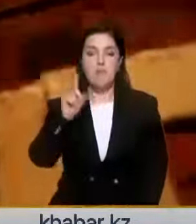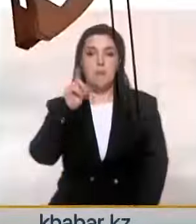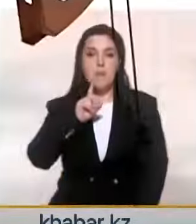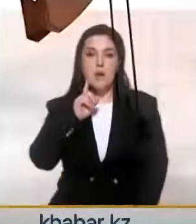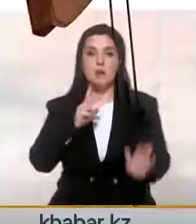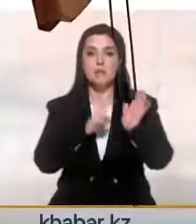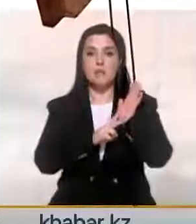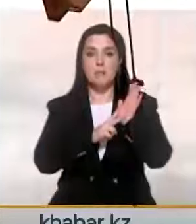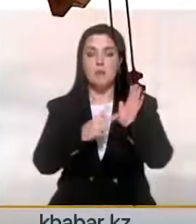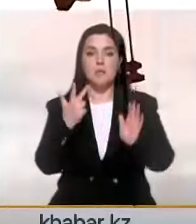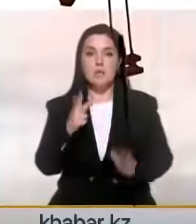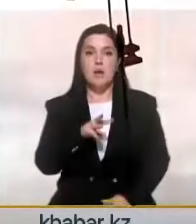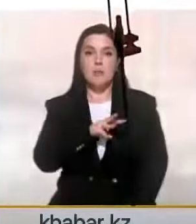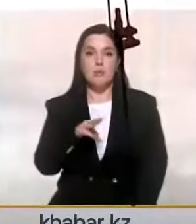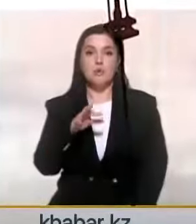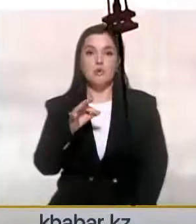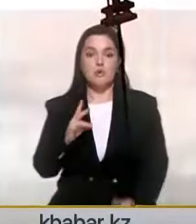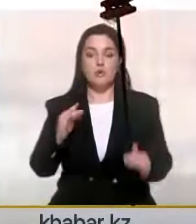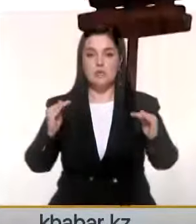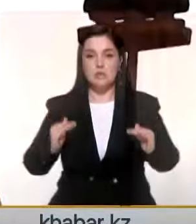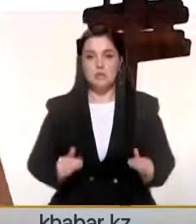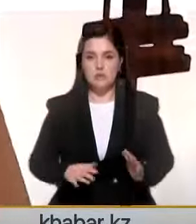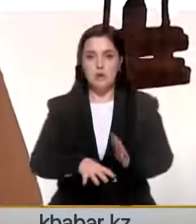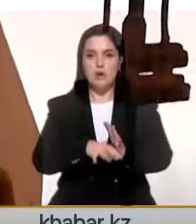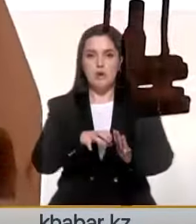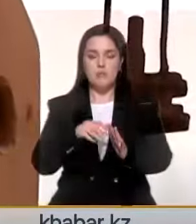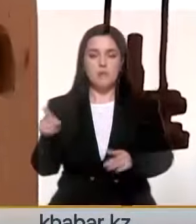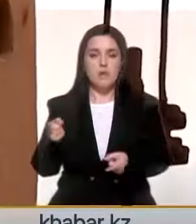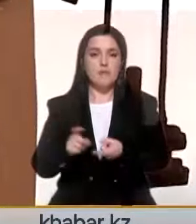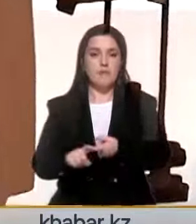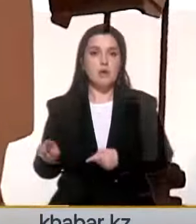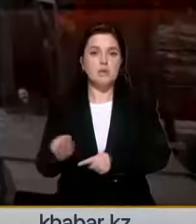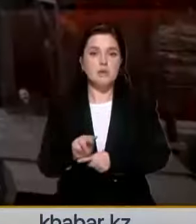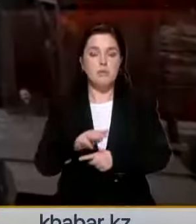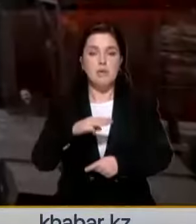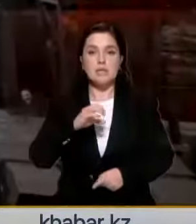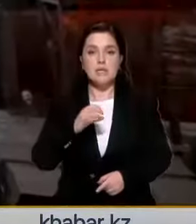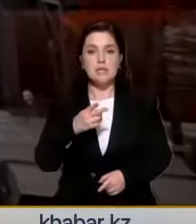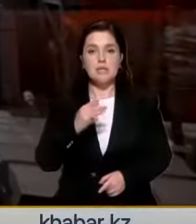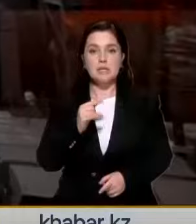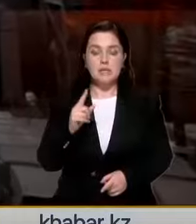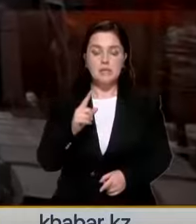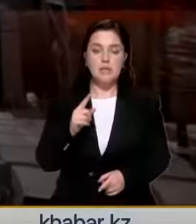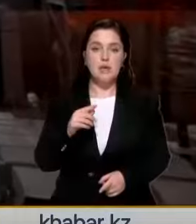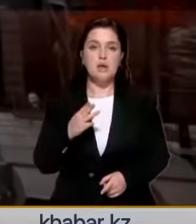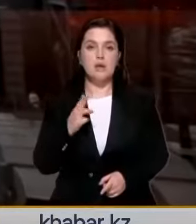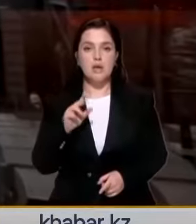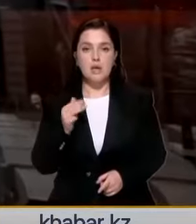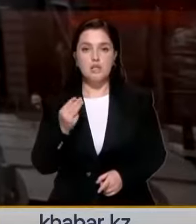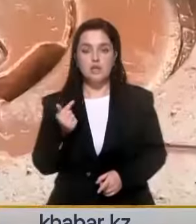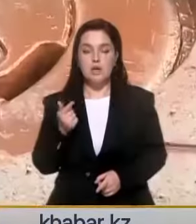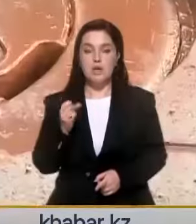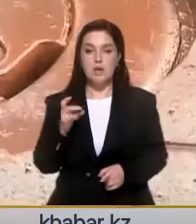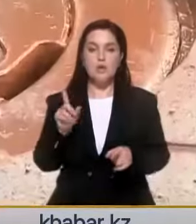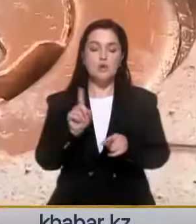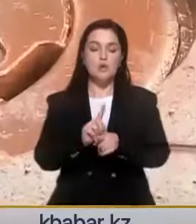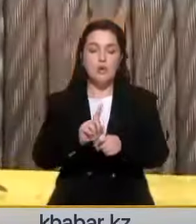млн тонн снижение добычи минэнерго связывает с капитальным ремонтом месторождениях нги и кашаган а также с неплановая